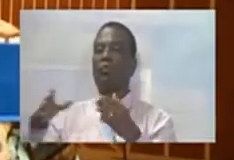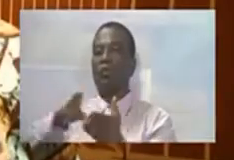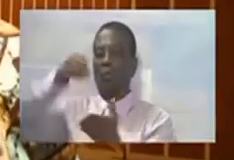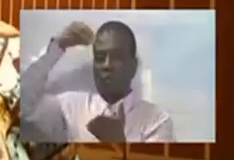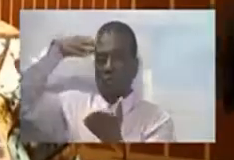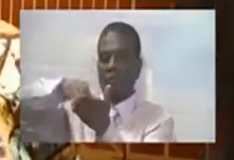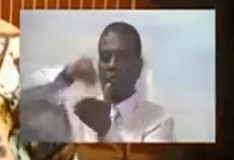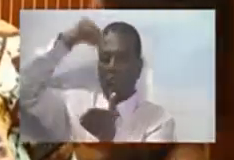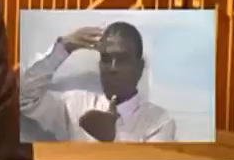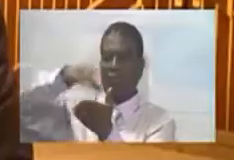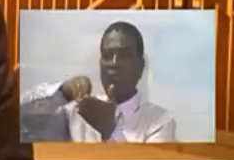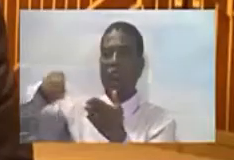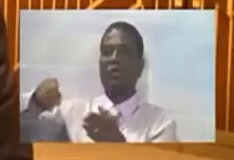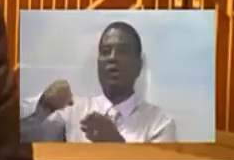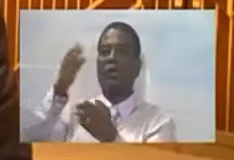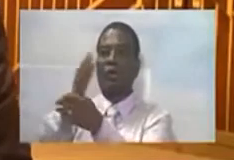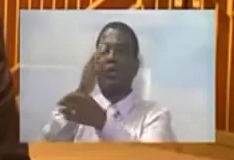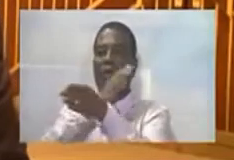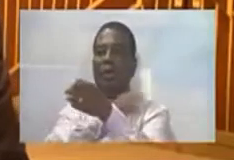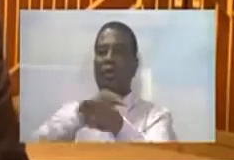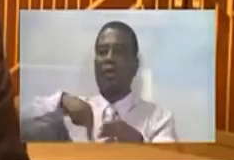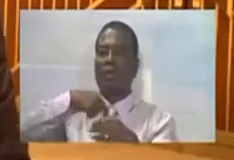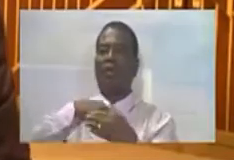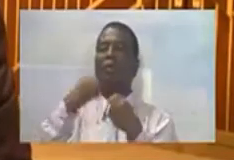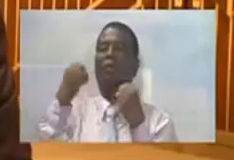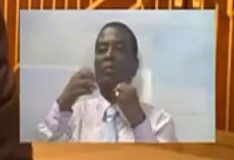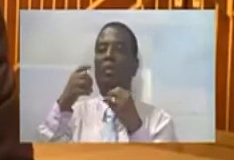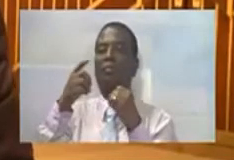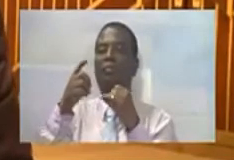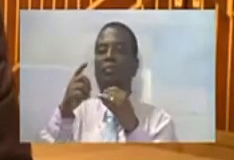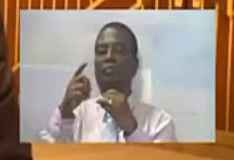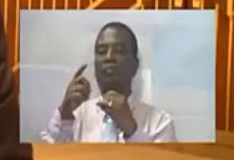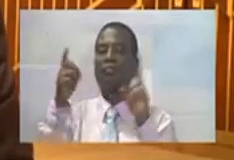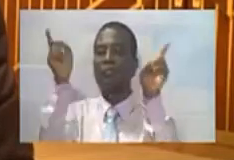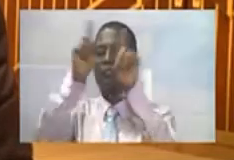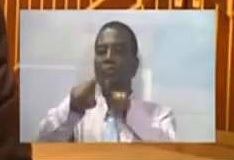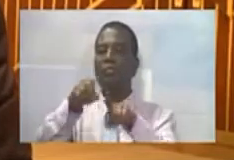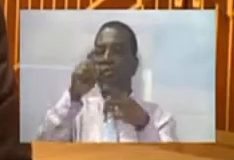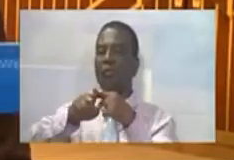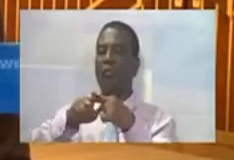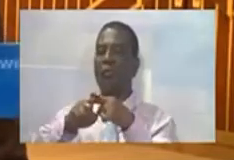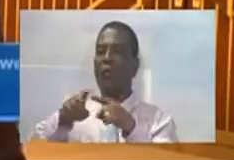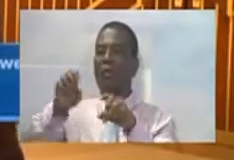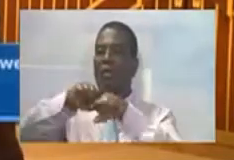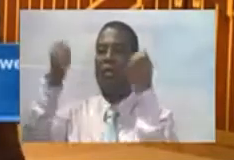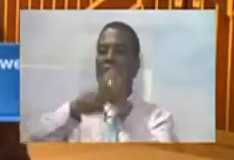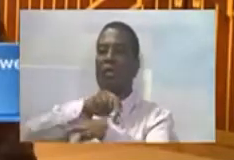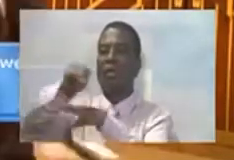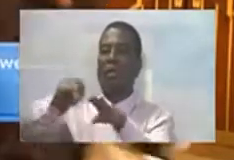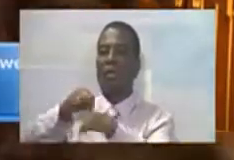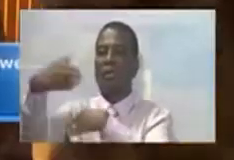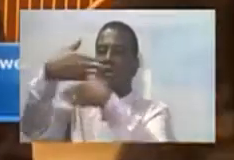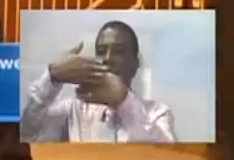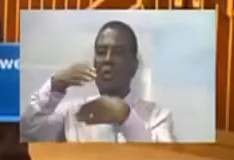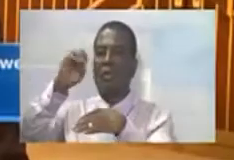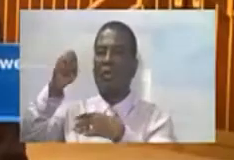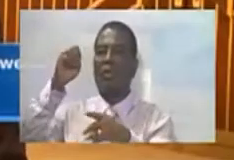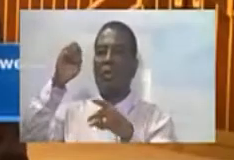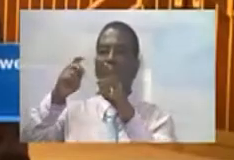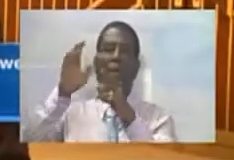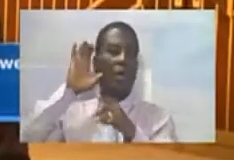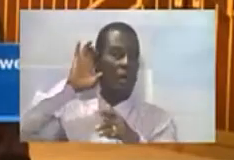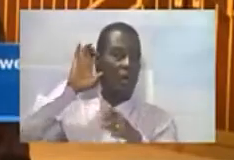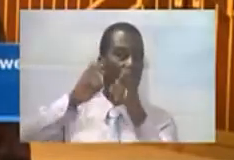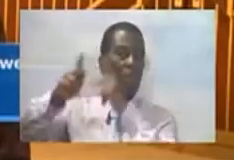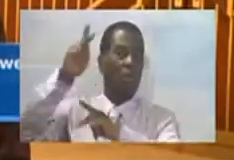d'apprendre et d'évoluer. Nous avons plusieurs défis à relever, notamment une Assemblée nationale de proximité à l'écoute des